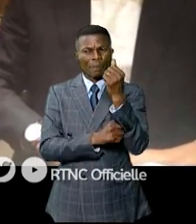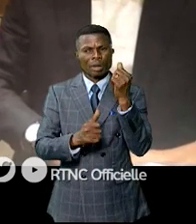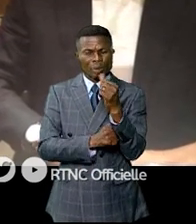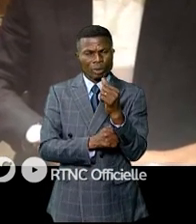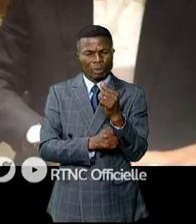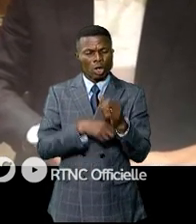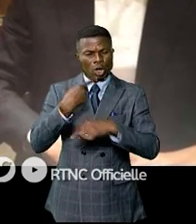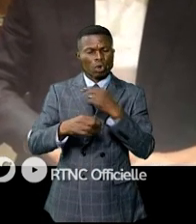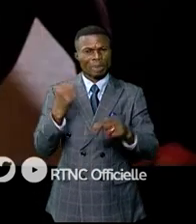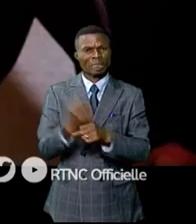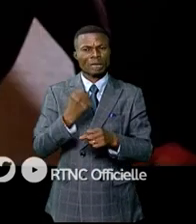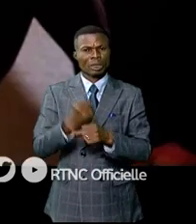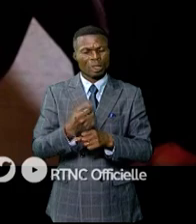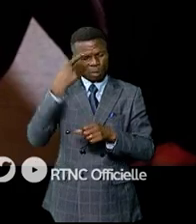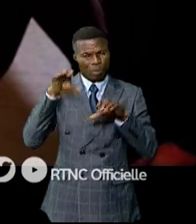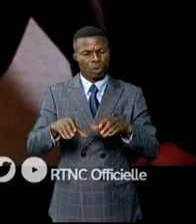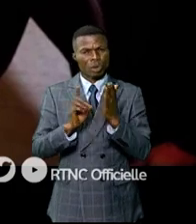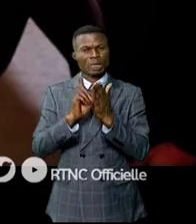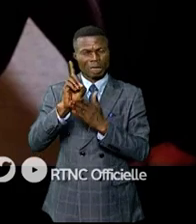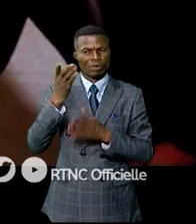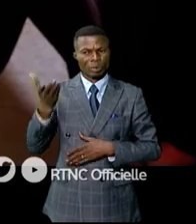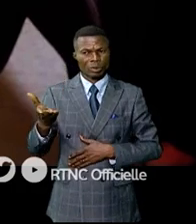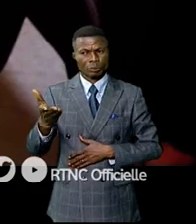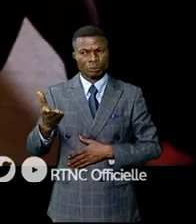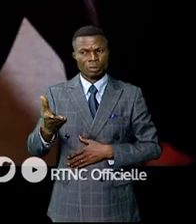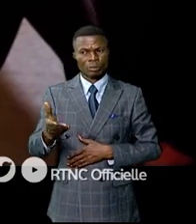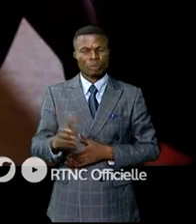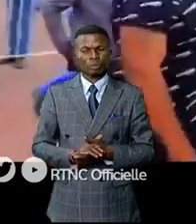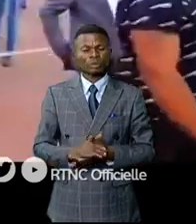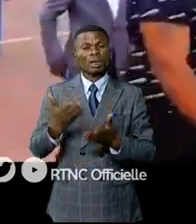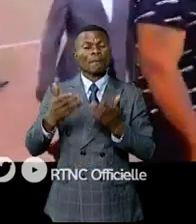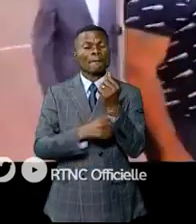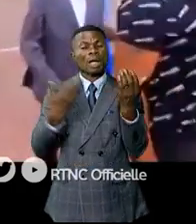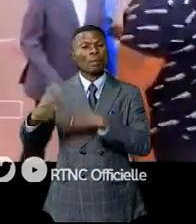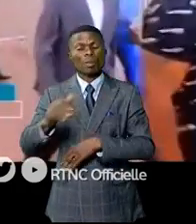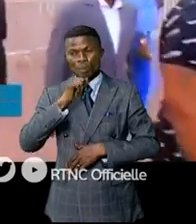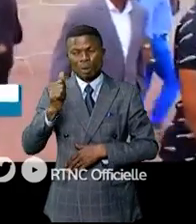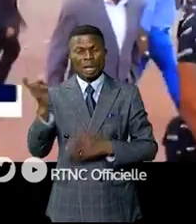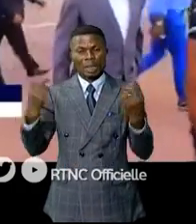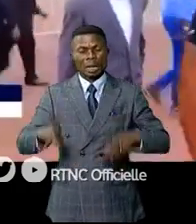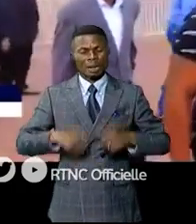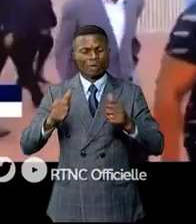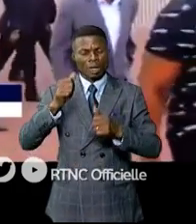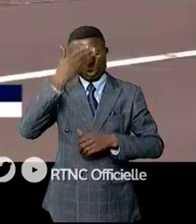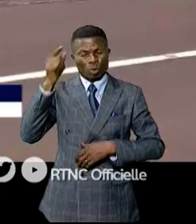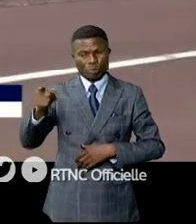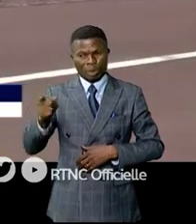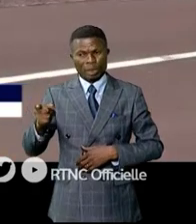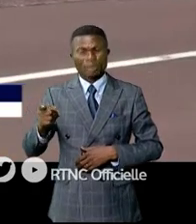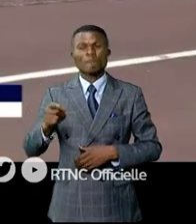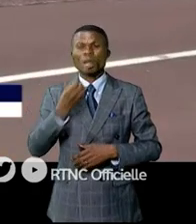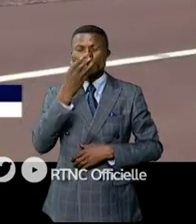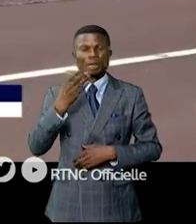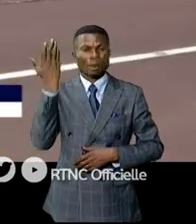se mettre au travail, pour le Congo puisse aller de là. Les morts ne sont vraiment morts que lorsque les vivants les ont oubliés. Le cas